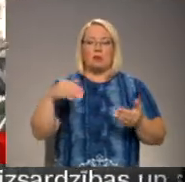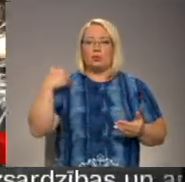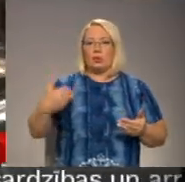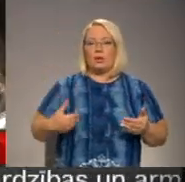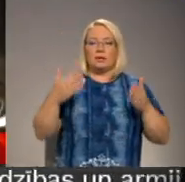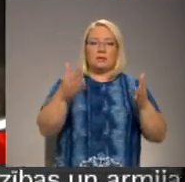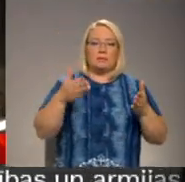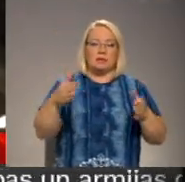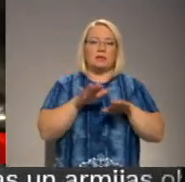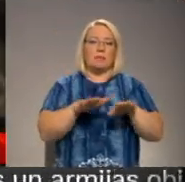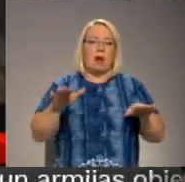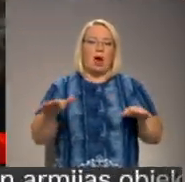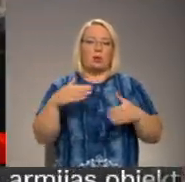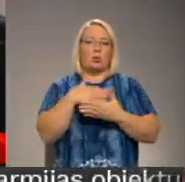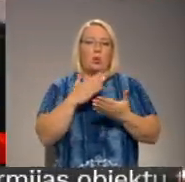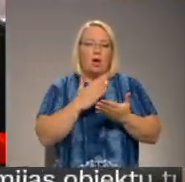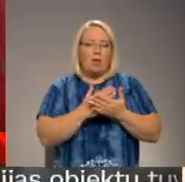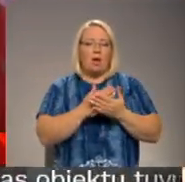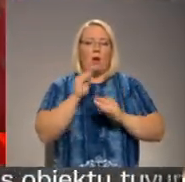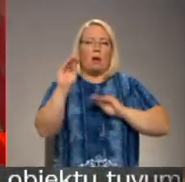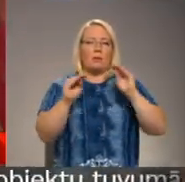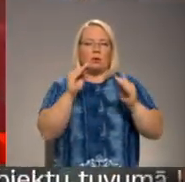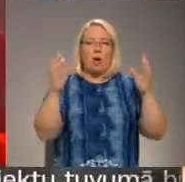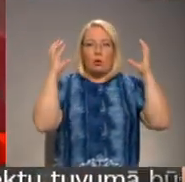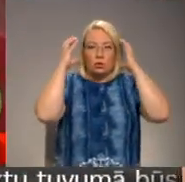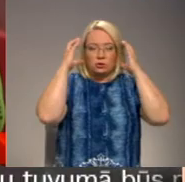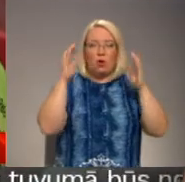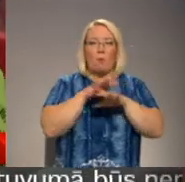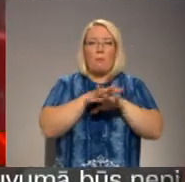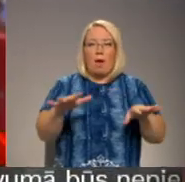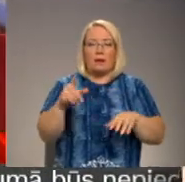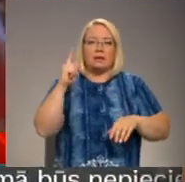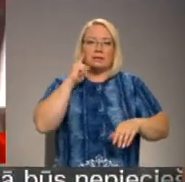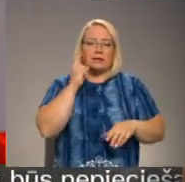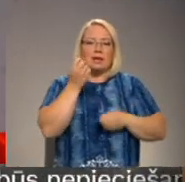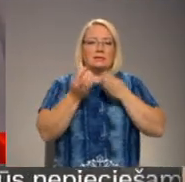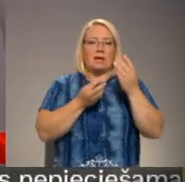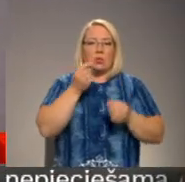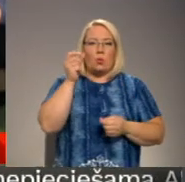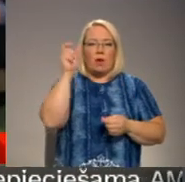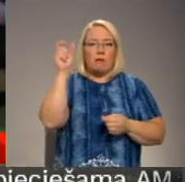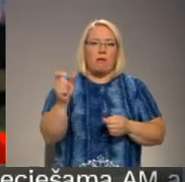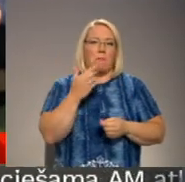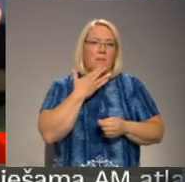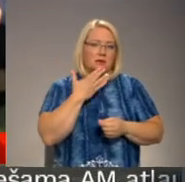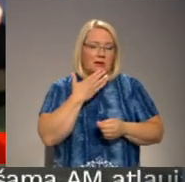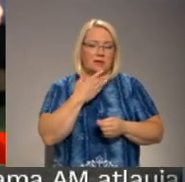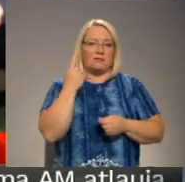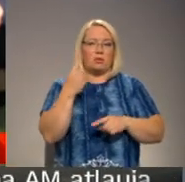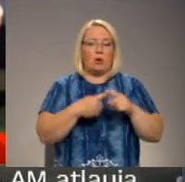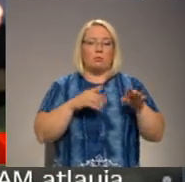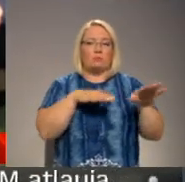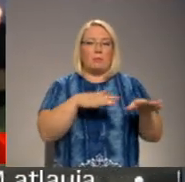slimnīcas bērnu nodaļu aprīkot ar audio sistēmu un bērni ik vakaru dzirdēs Imanta Ziedoņa pasakas. Viena no